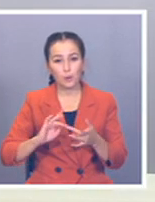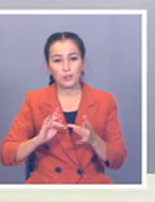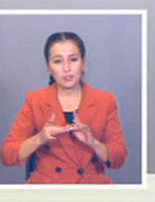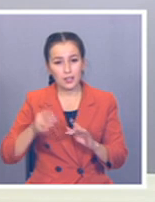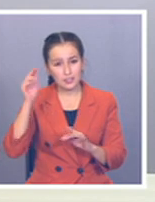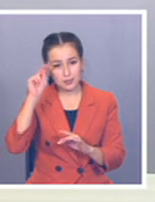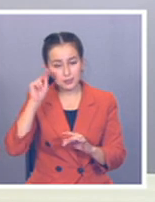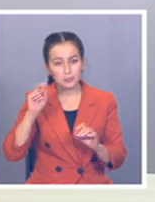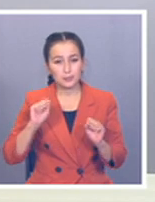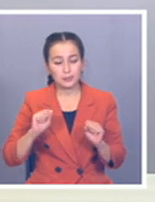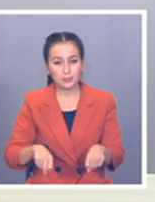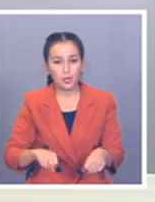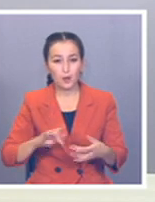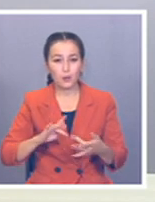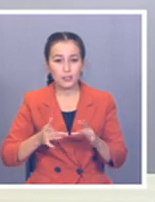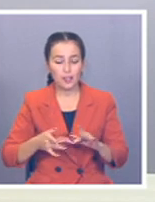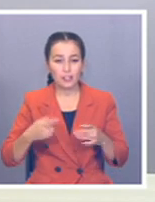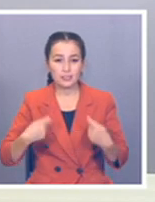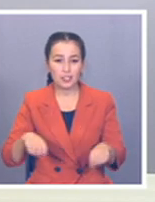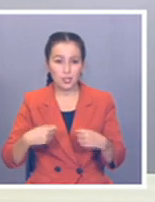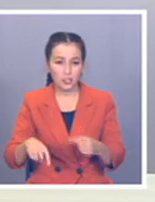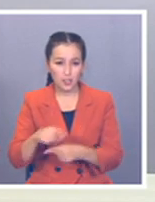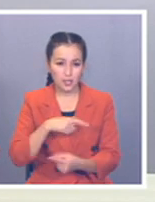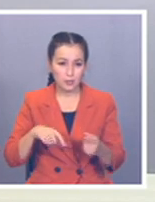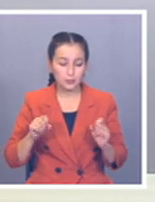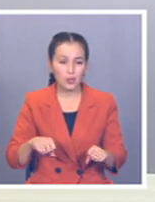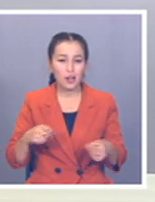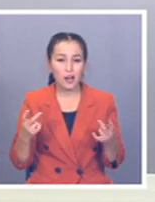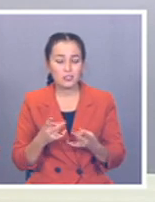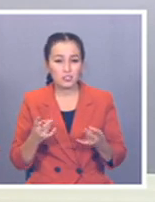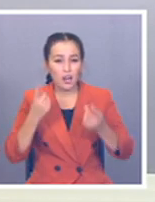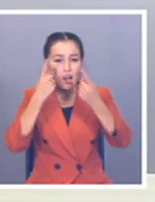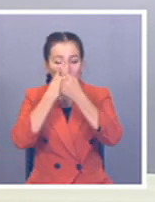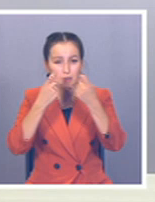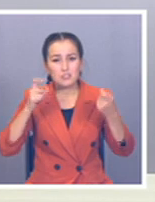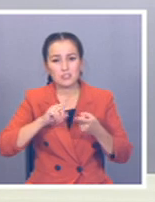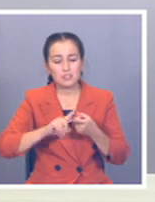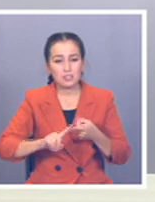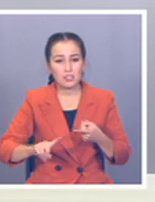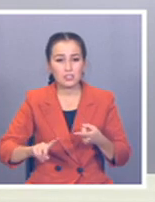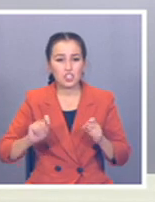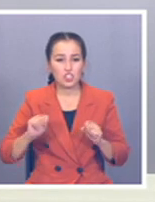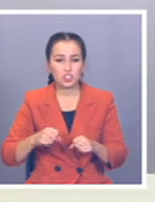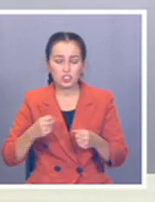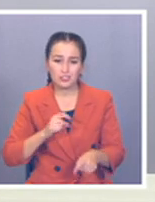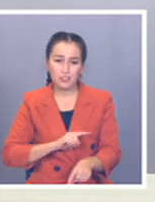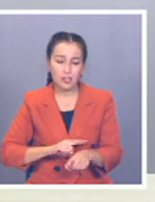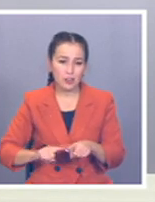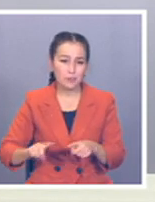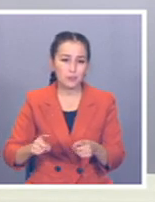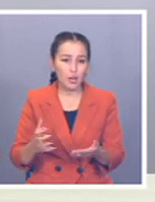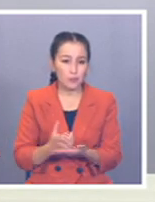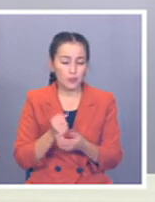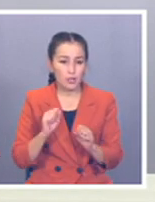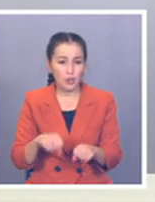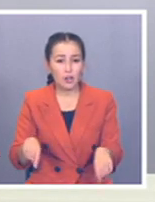оқуға, онлайн сауда жасауға, қажетті ақпаратты тез әрі жылдам табуға, сонымен қатар